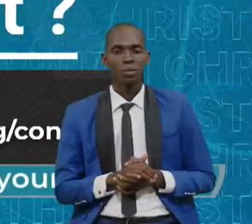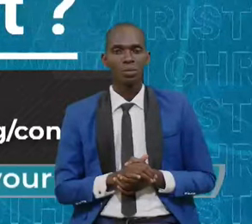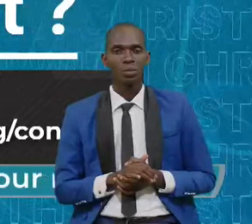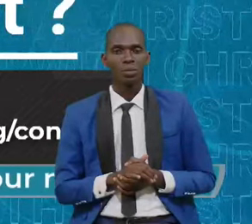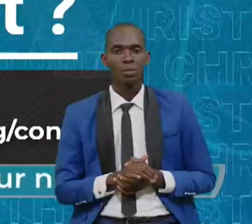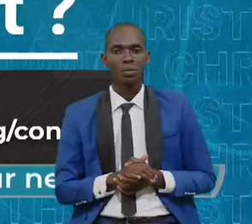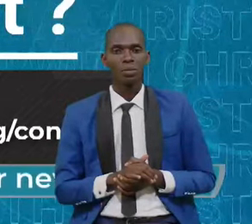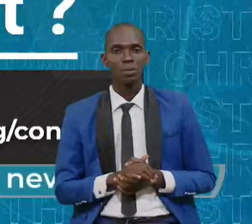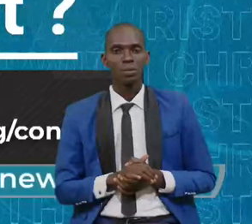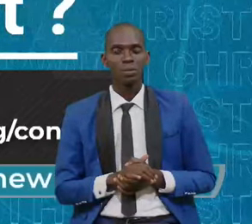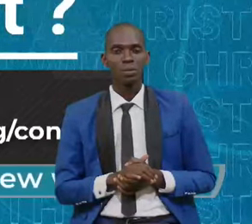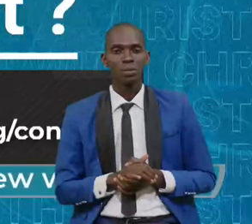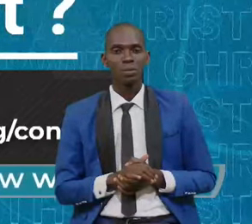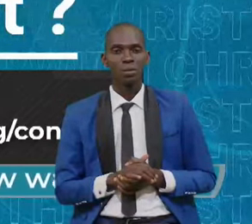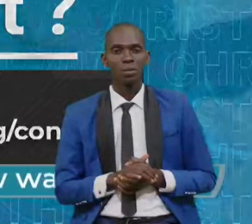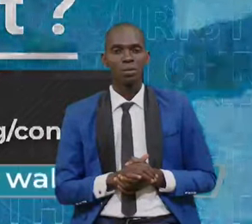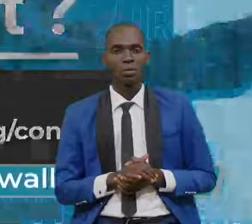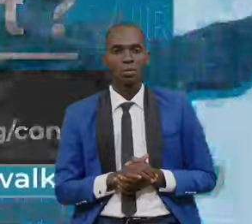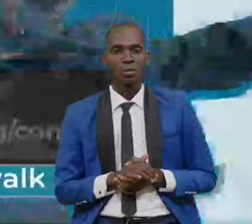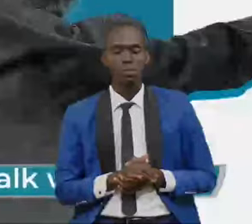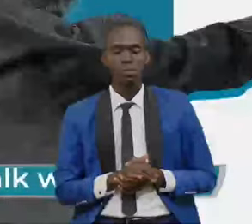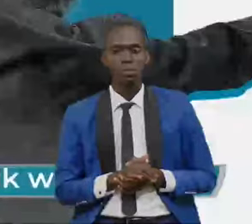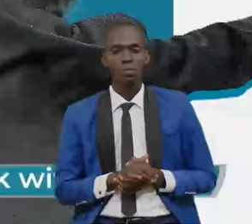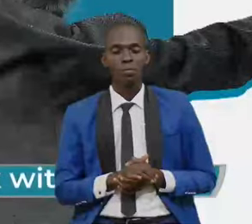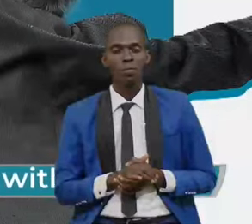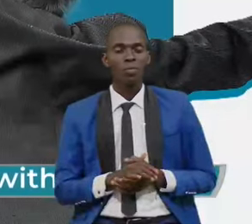qu'il n'y a plus de mensonges maintenant dans votre vie.